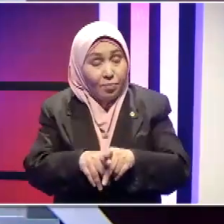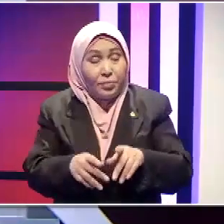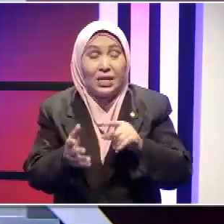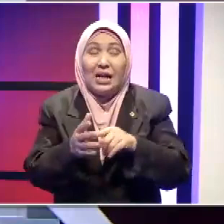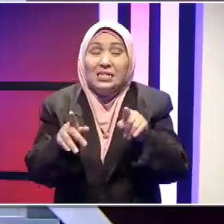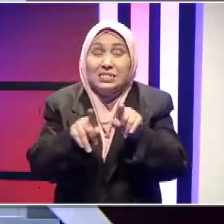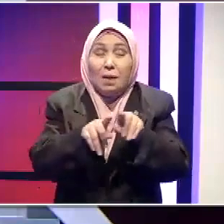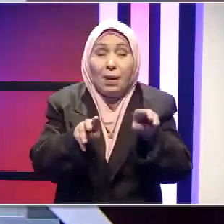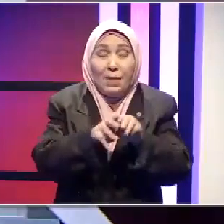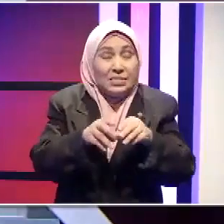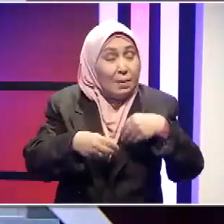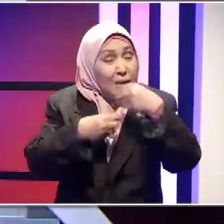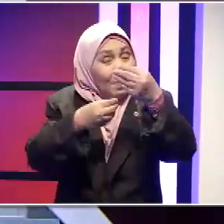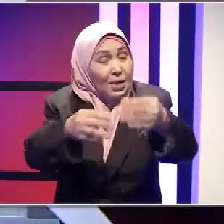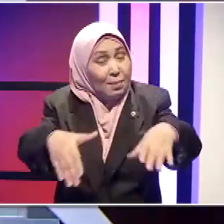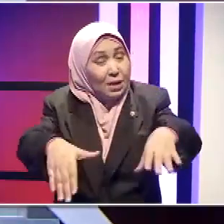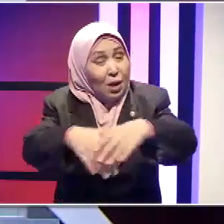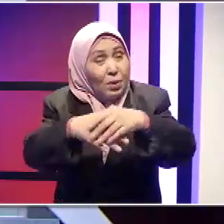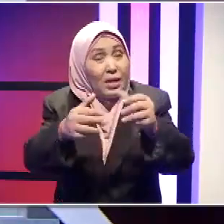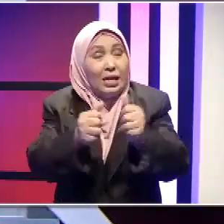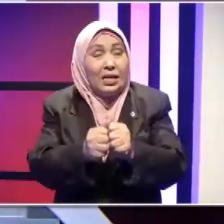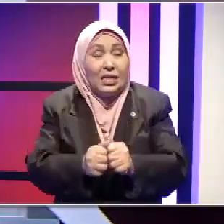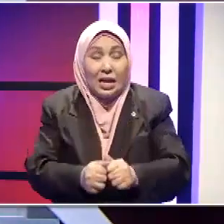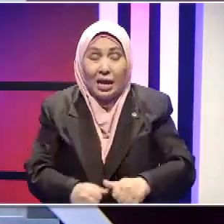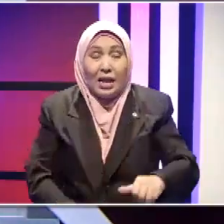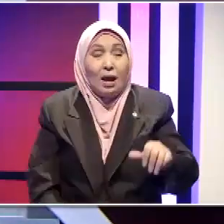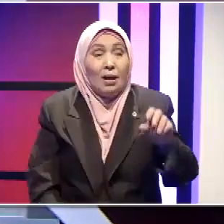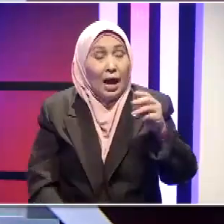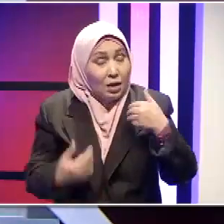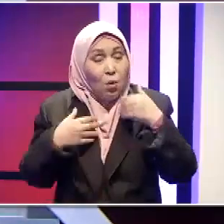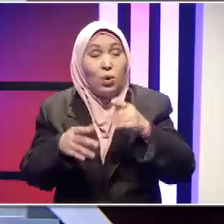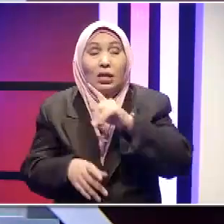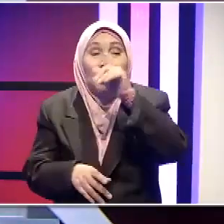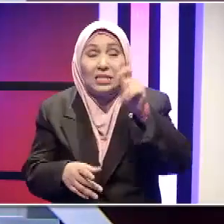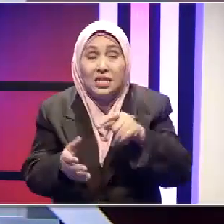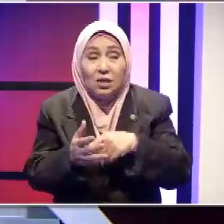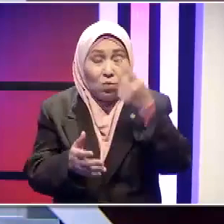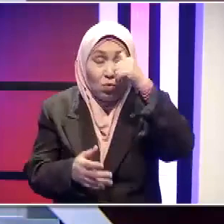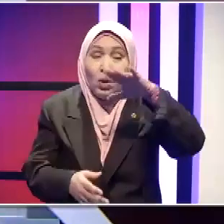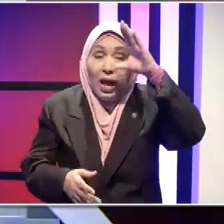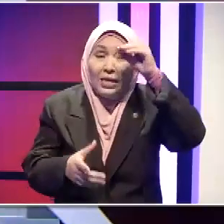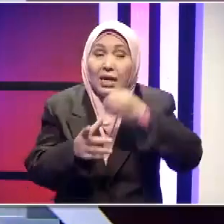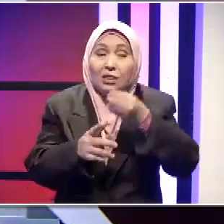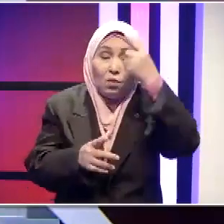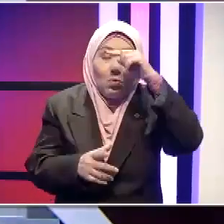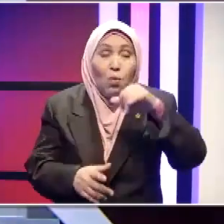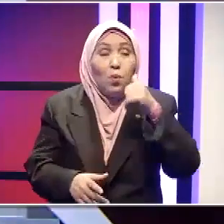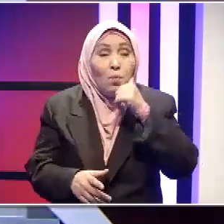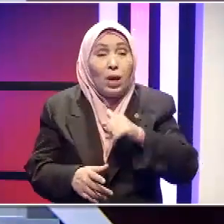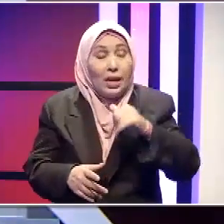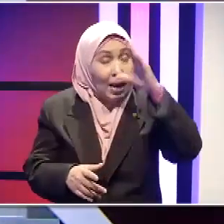cuma Camp riken perkawinan dengan khurin air hangat lebih adalah saat ini untuk laki ke untuk mempunyai